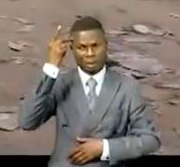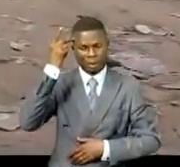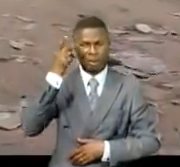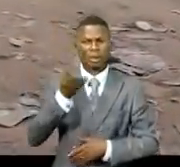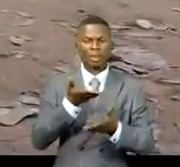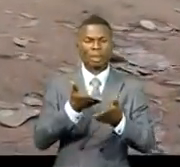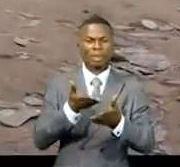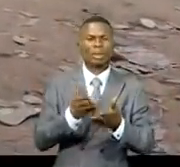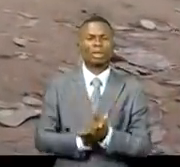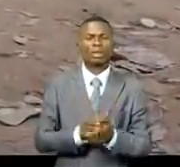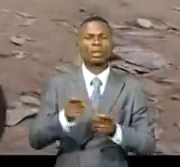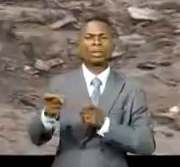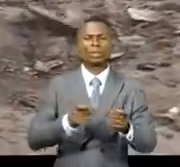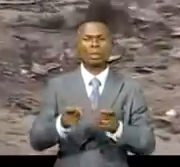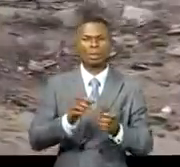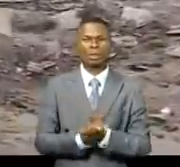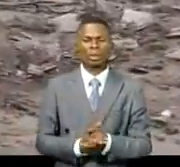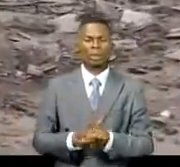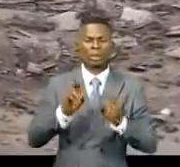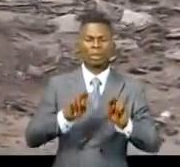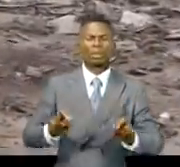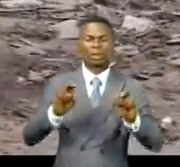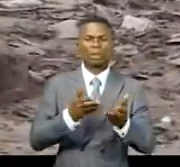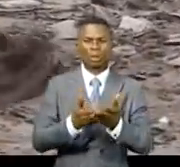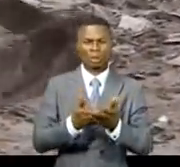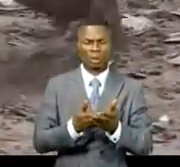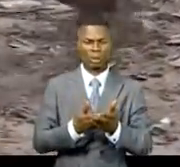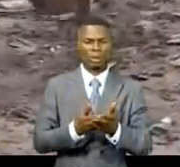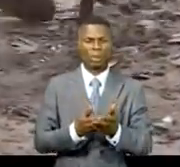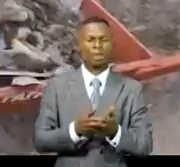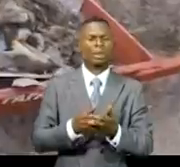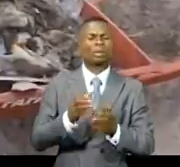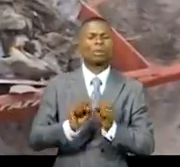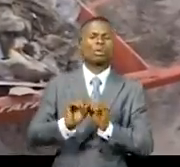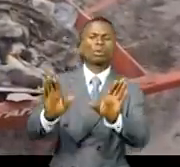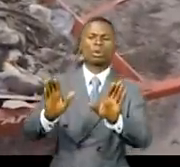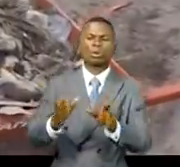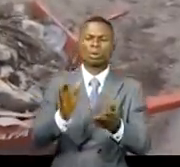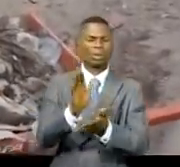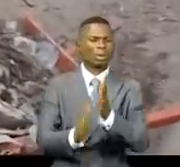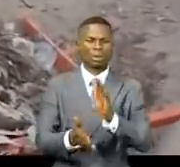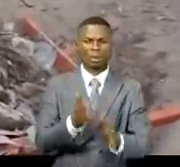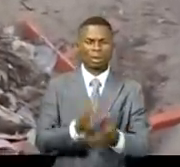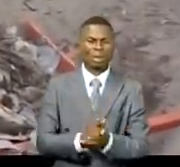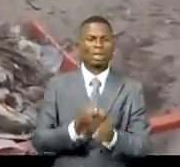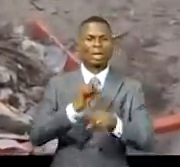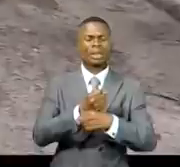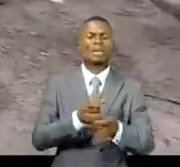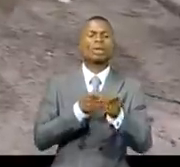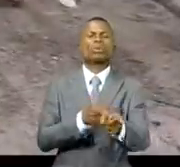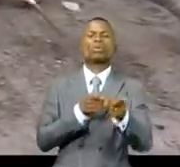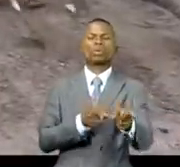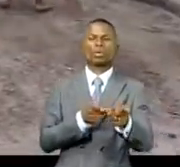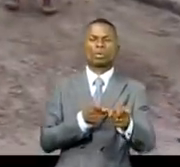sont placées sous la gestion de l'autorité provinciale sont presque en état d'abandon, provoquant ainsi les embouteillages monstres sur